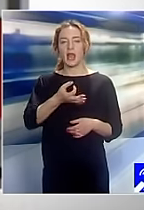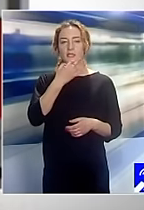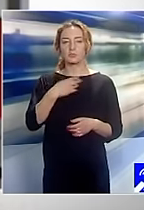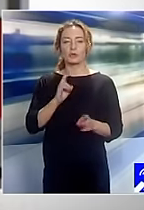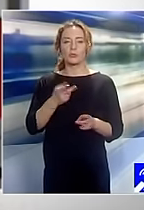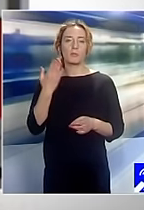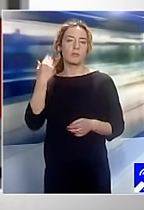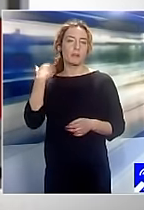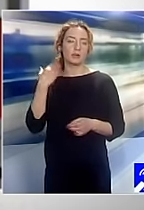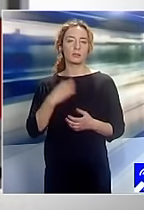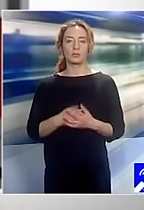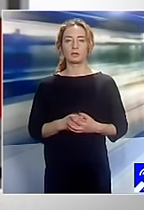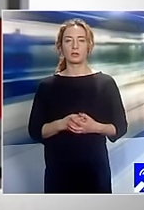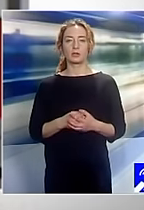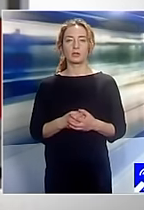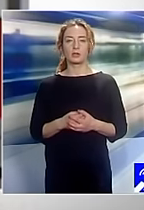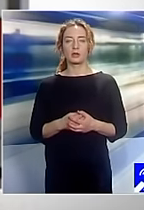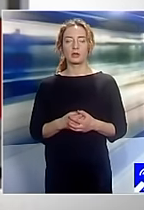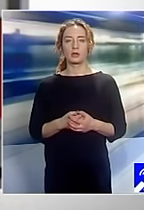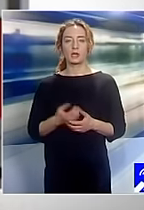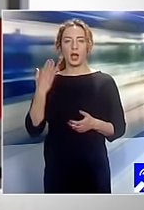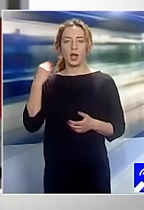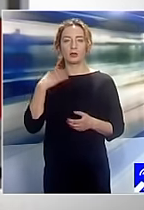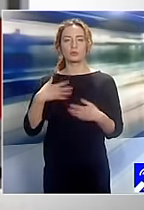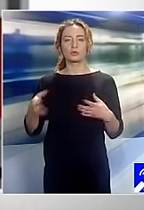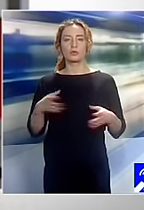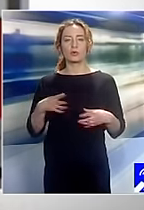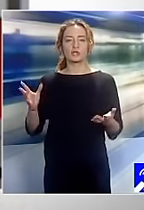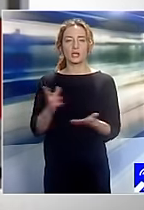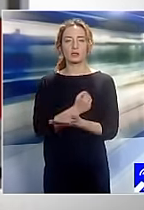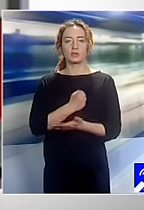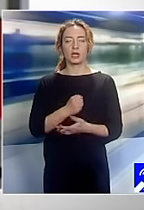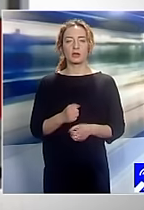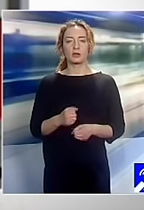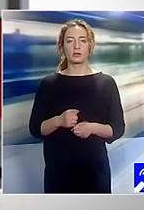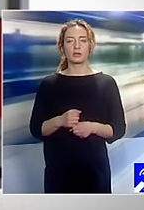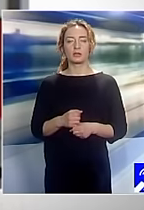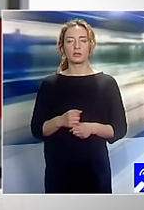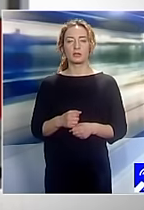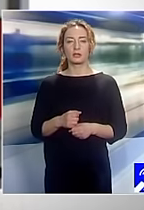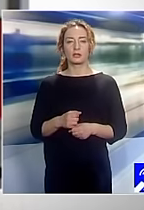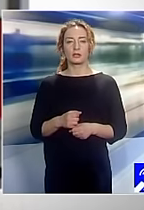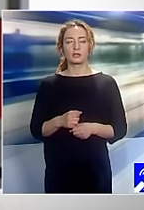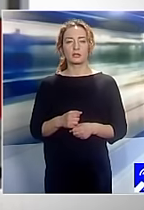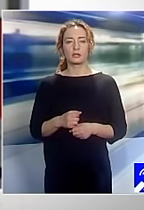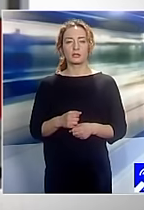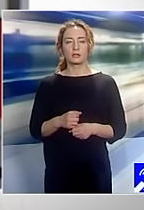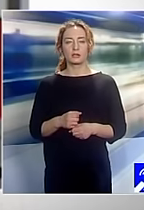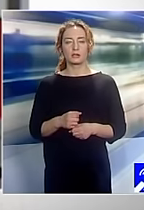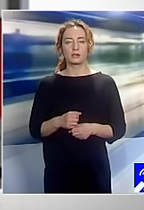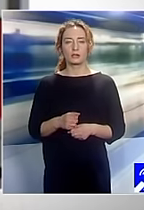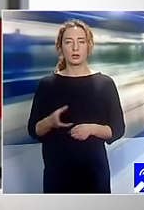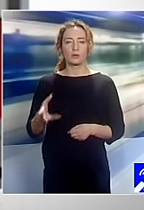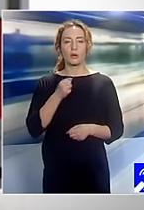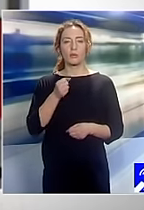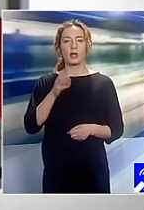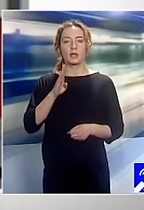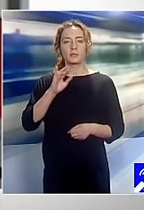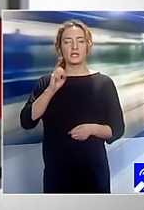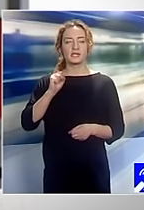acum 10 ani. În sensul că atunci, la orice răceală, și acum putem să spunem denumiri, pentru că denumiri generale luau biseptor